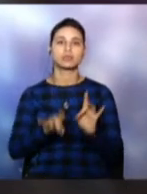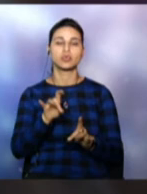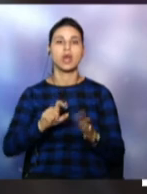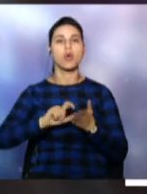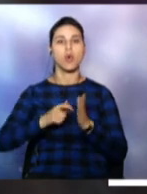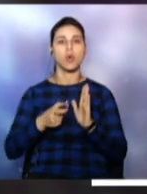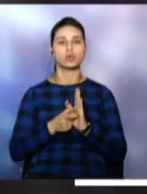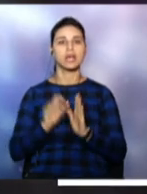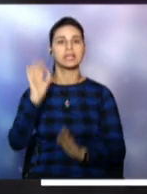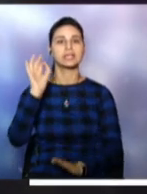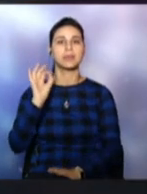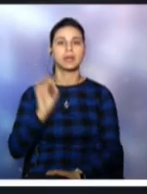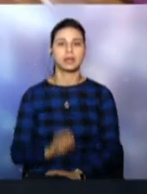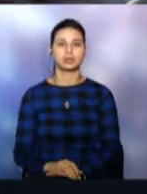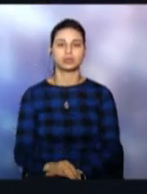ოთახის ტემპერატურისას.